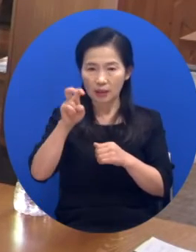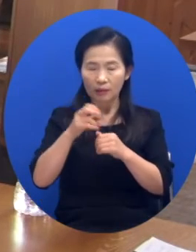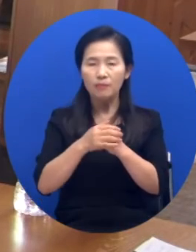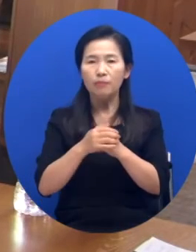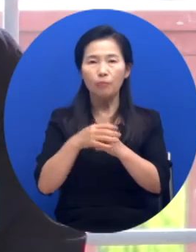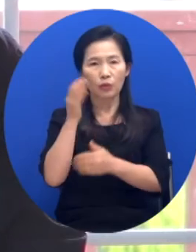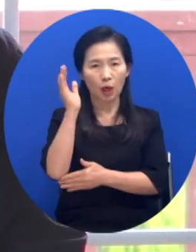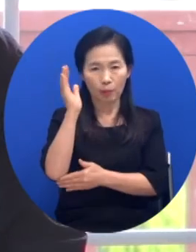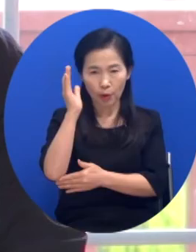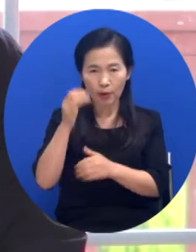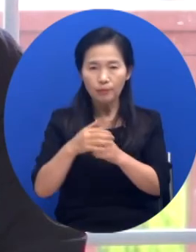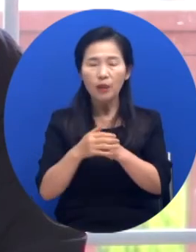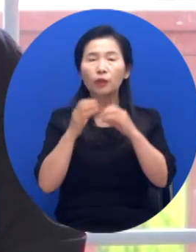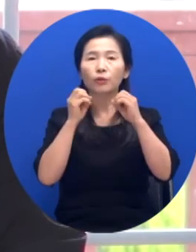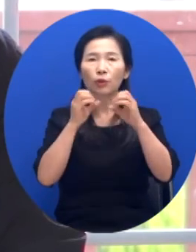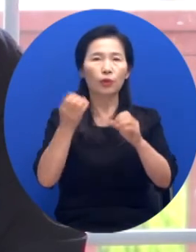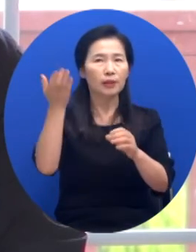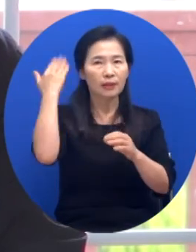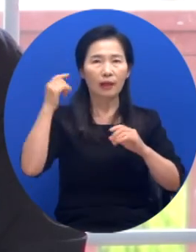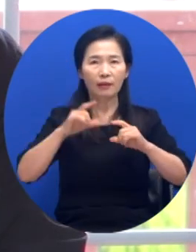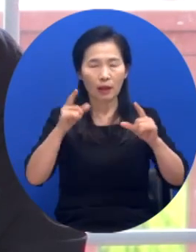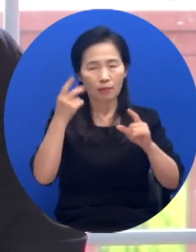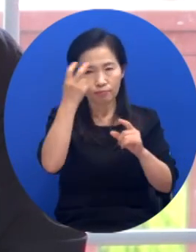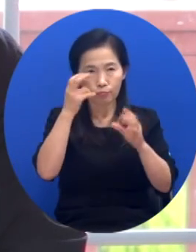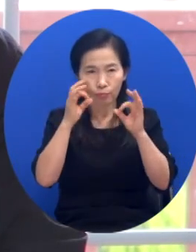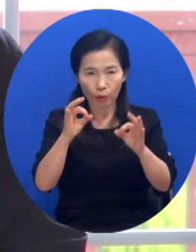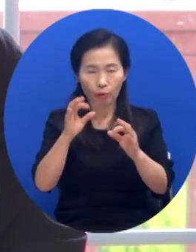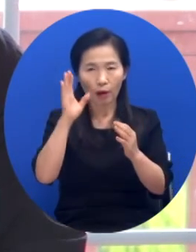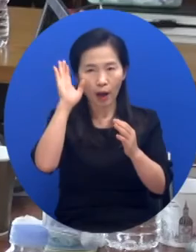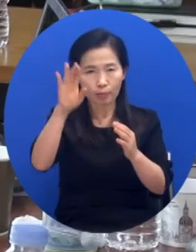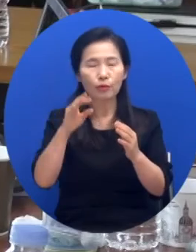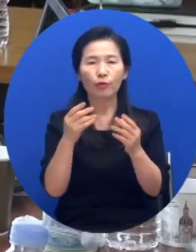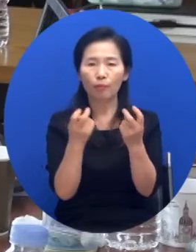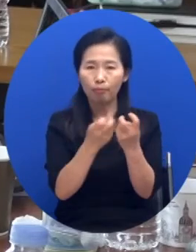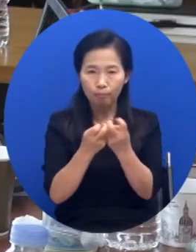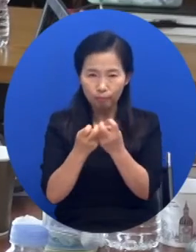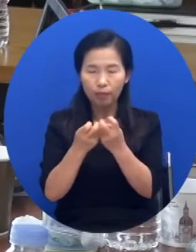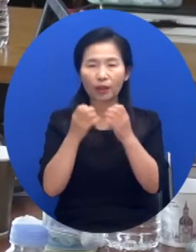포럼. 선교의 지난 날을 되짚고 시대적 위기를 선교